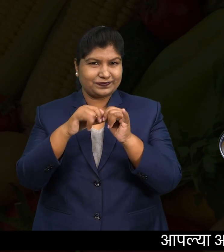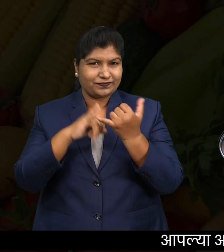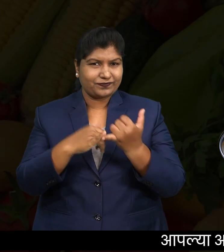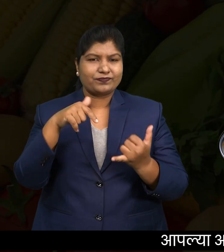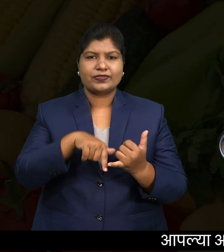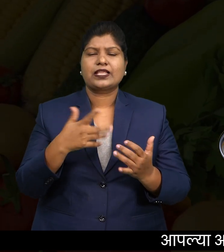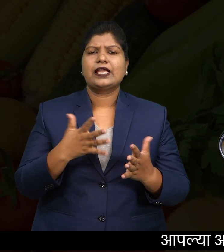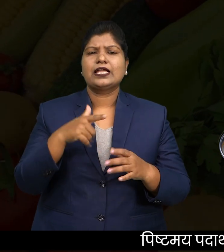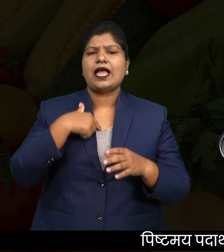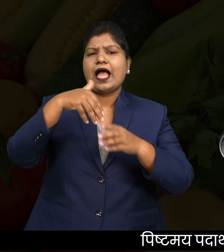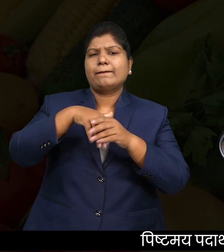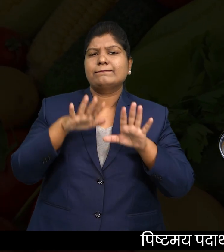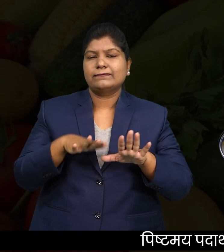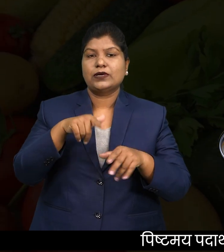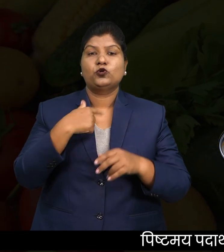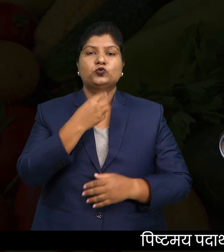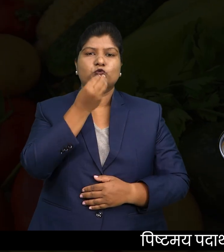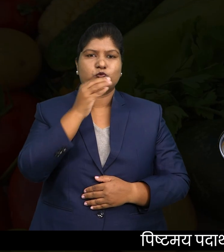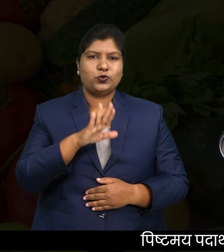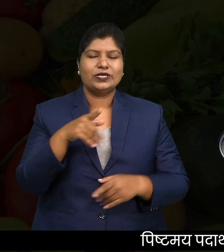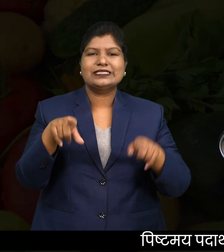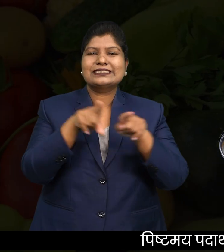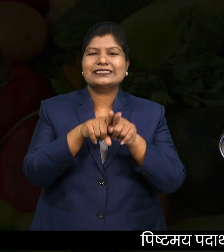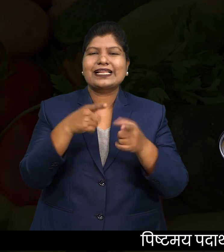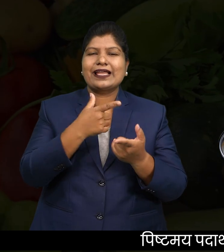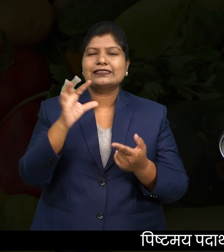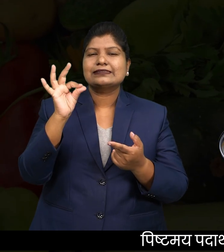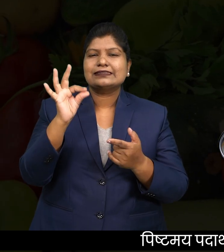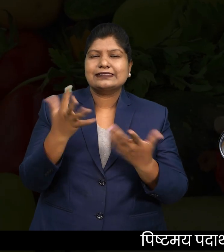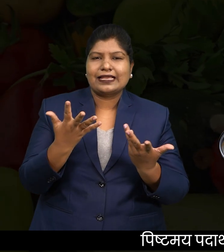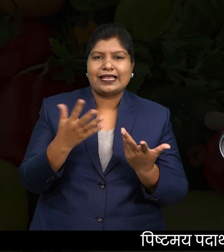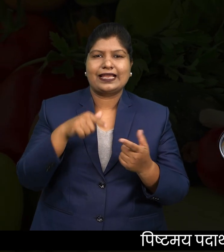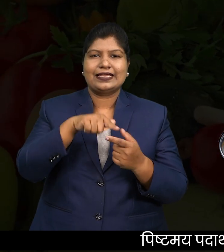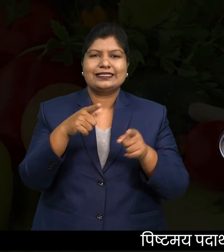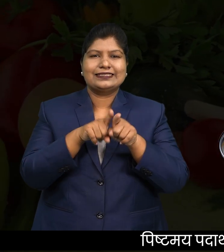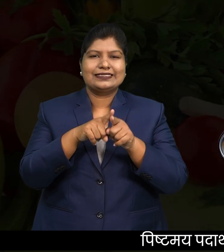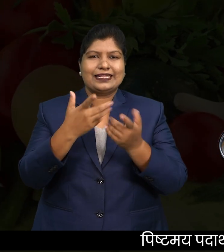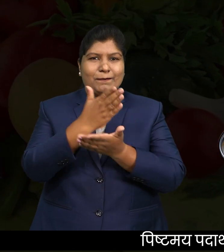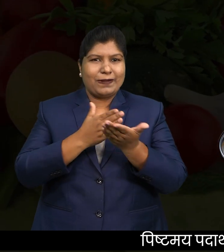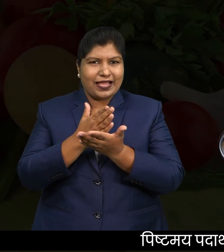कर्बोदके पिष्टमय पदार्थ आणि साखरेच्या स्वरूपात असतात.